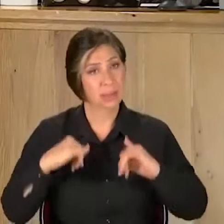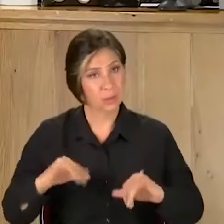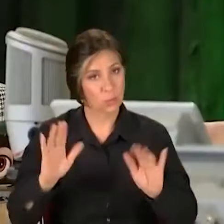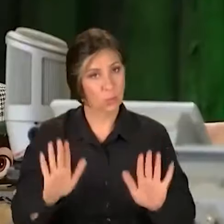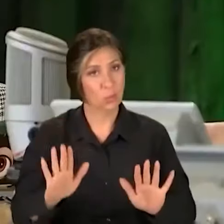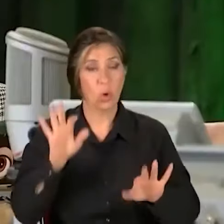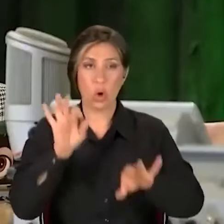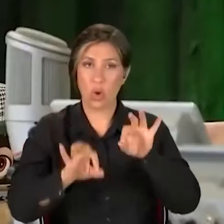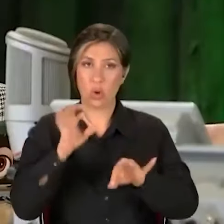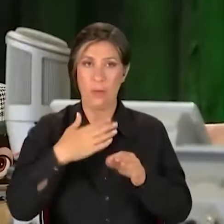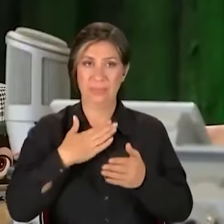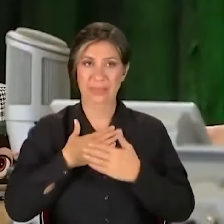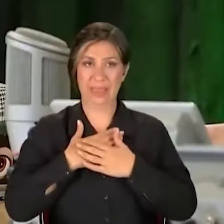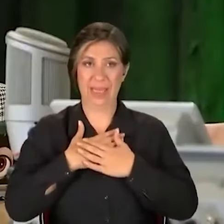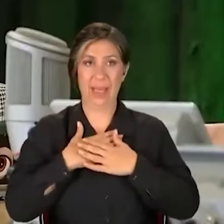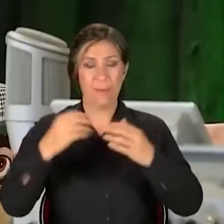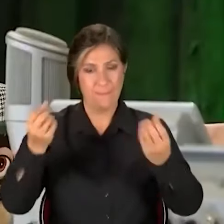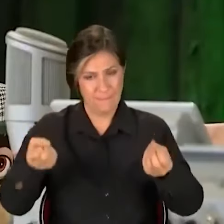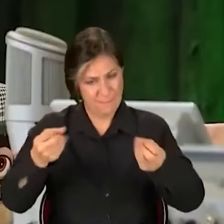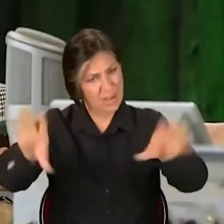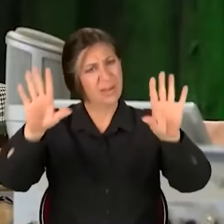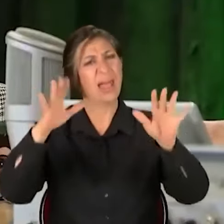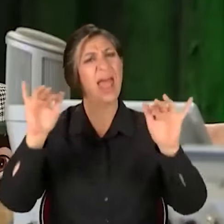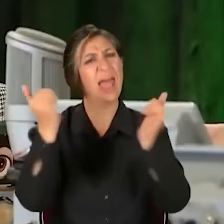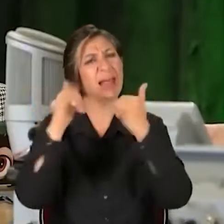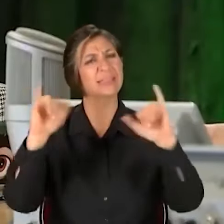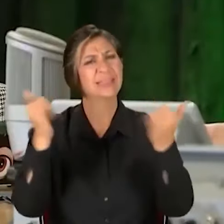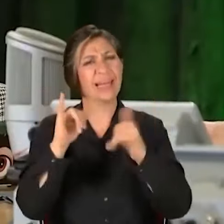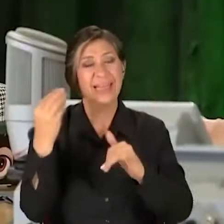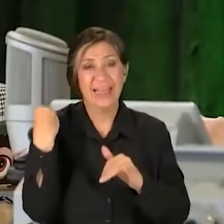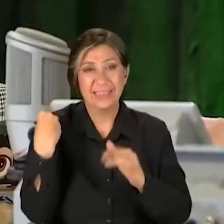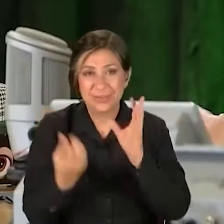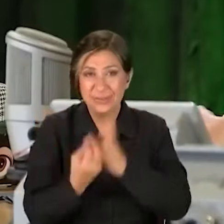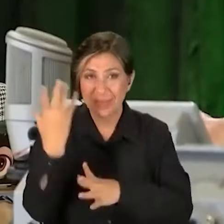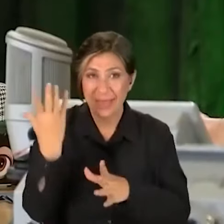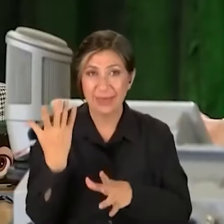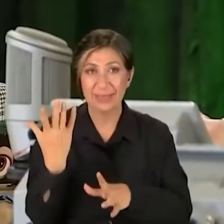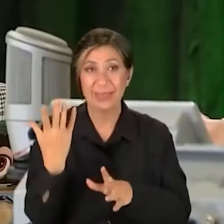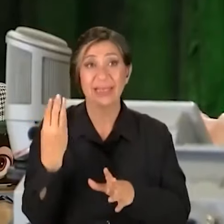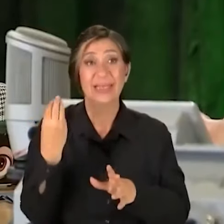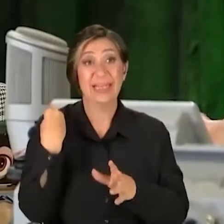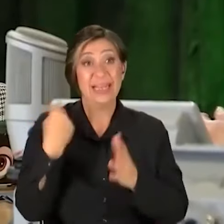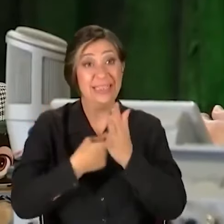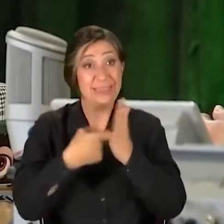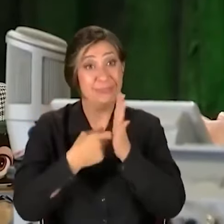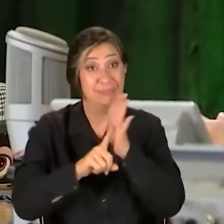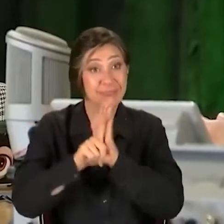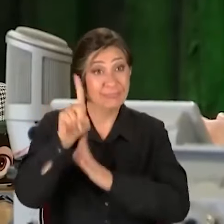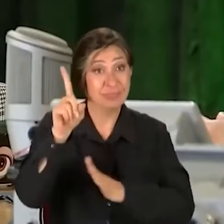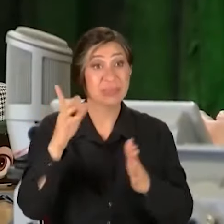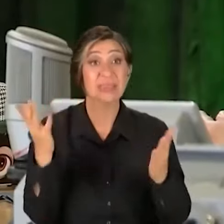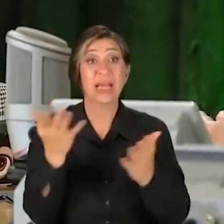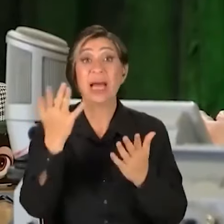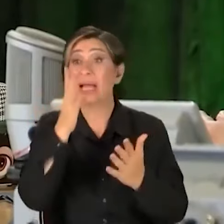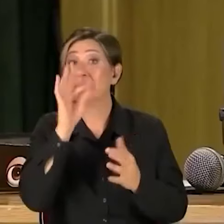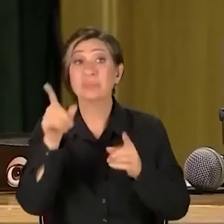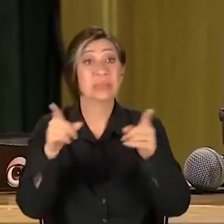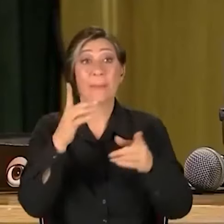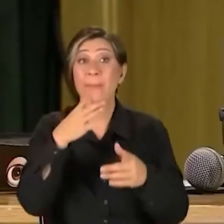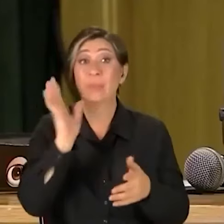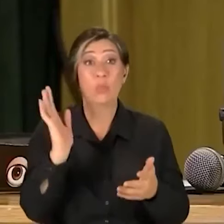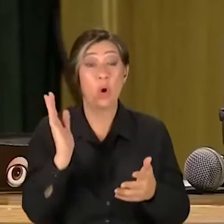olun. Kontrol bizde. Bırakın şimdi eğlensinler. Hani yeni çıktılar. Yeni isim yaptılar. Daha kimse ne bilmiyor.